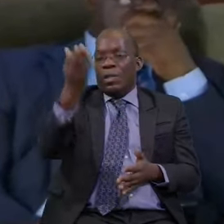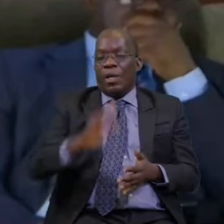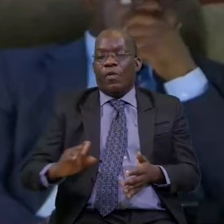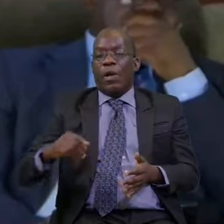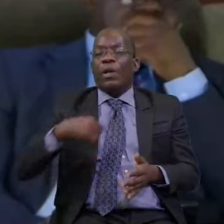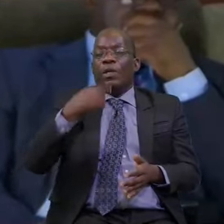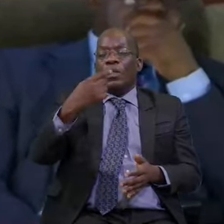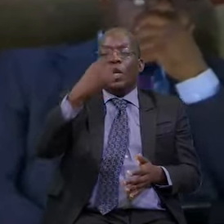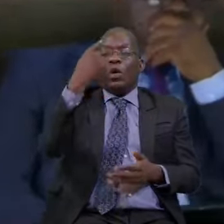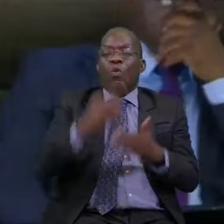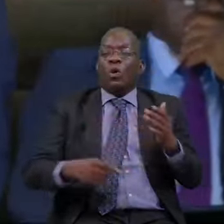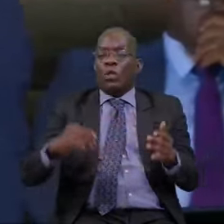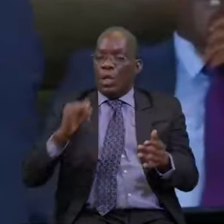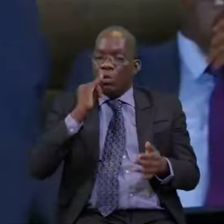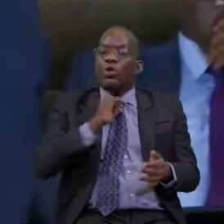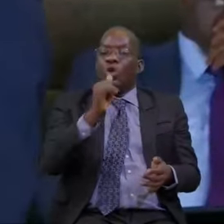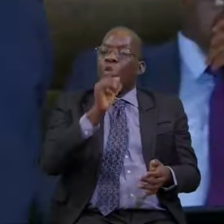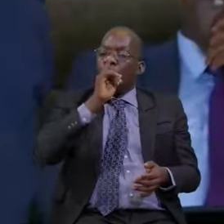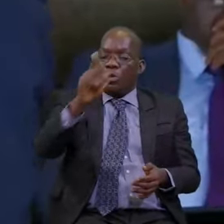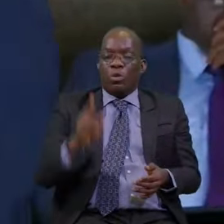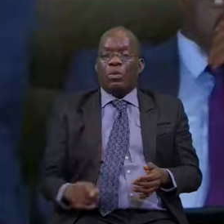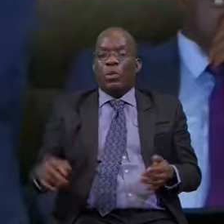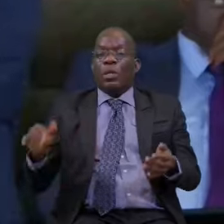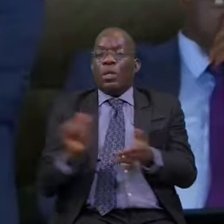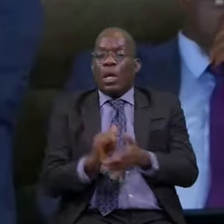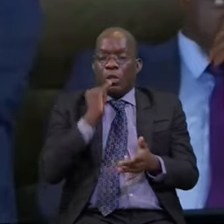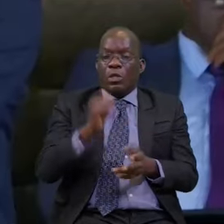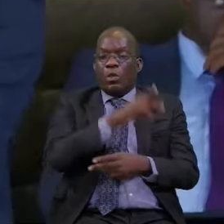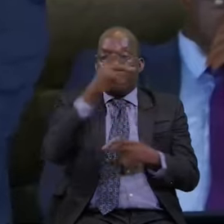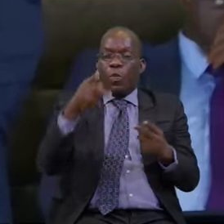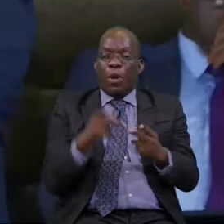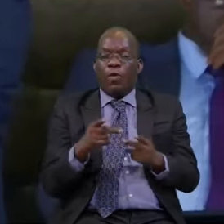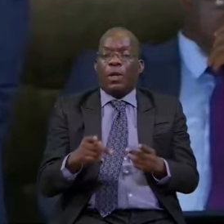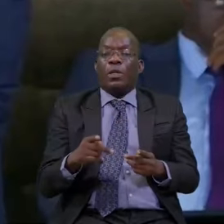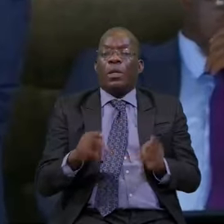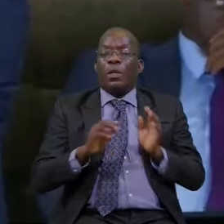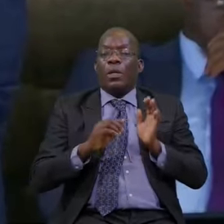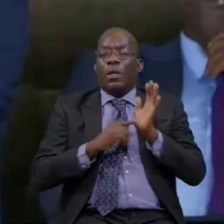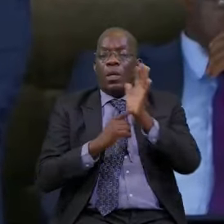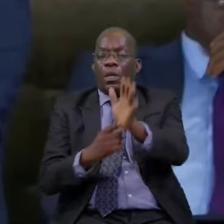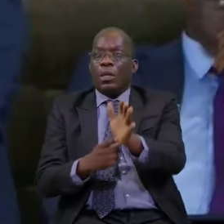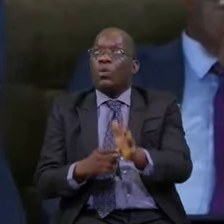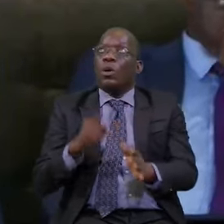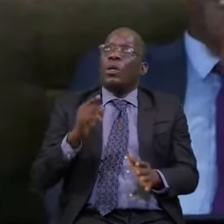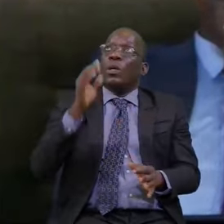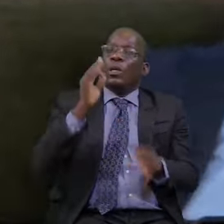Jésus ne disait pas ce qu'il ne voudrait pas dire. Alors il est un dirigeant parfait pour